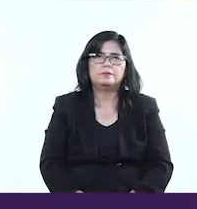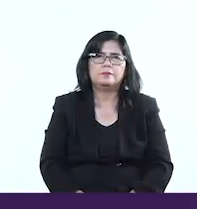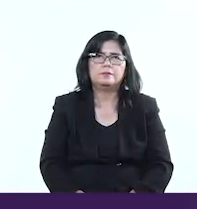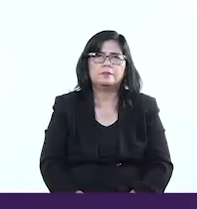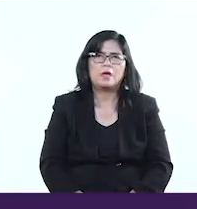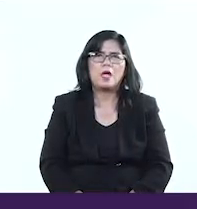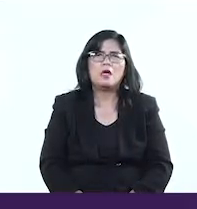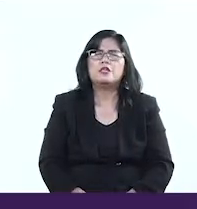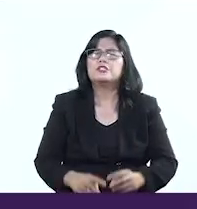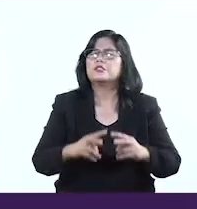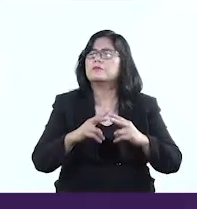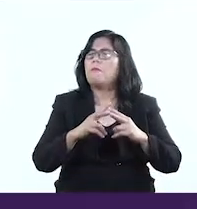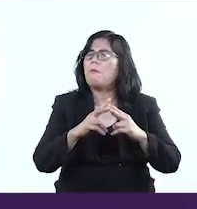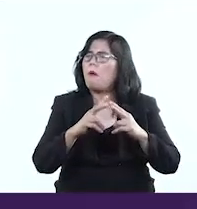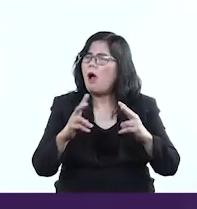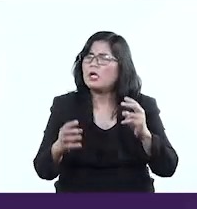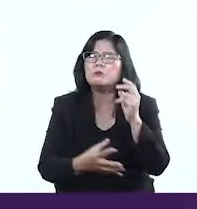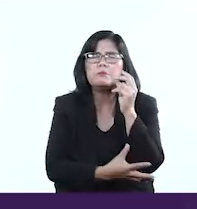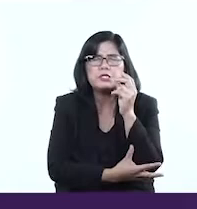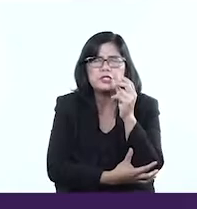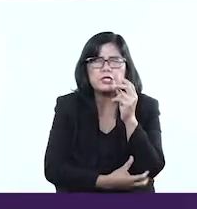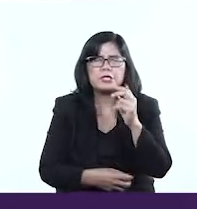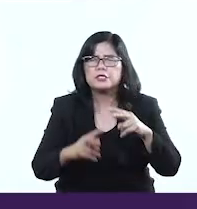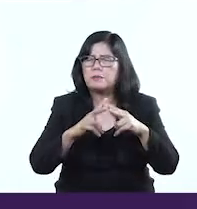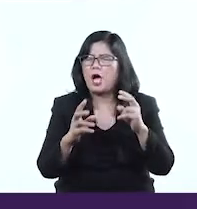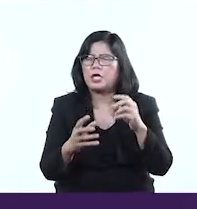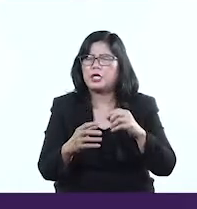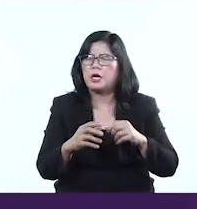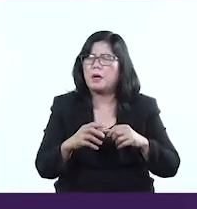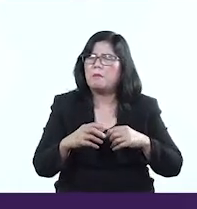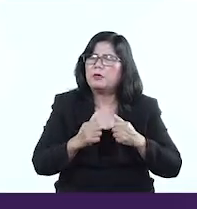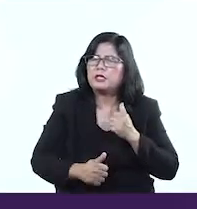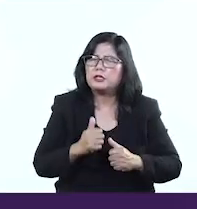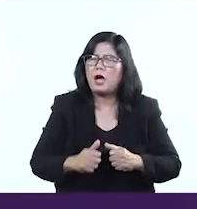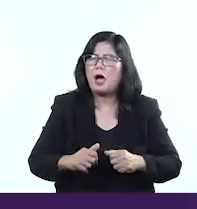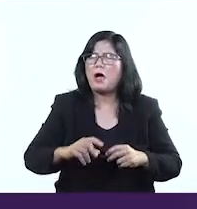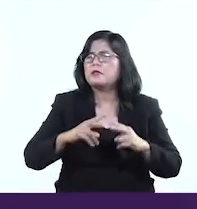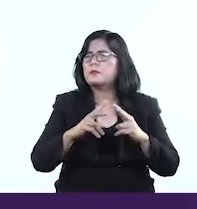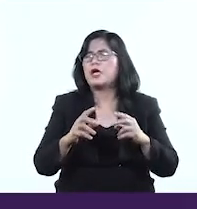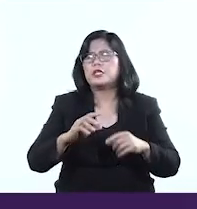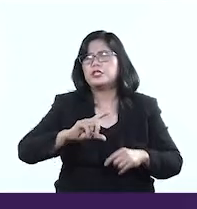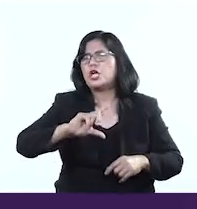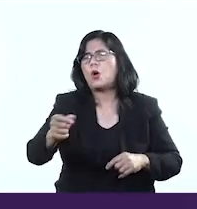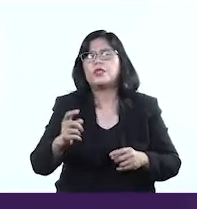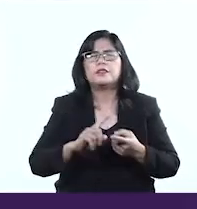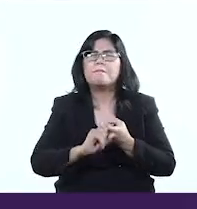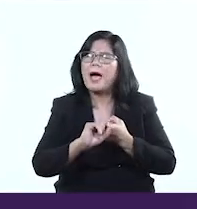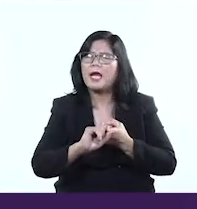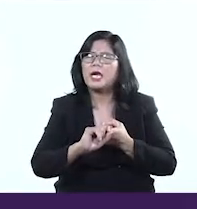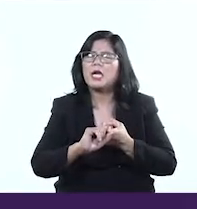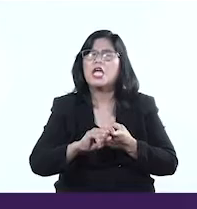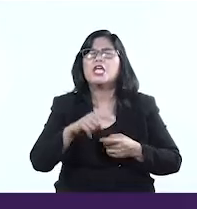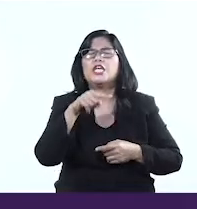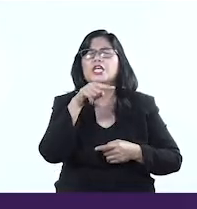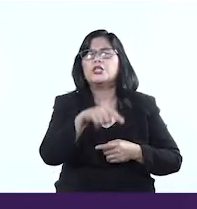hai magazine miskin makin menderita makin dibenci makin dijauhi teman maka saya makin murni itu saya